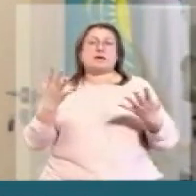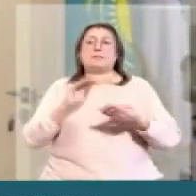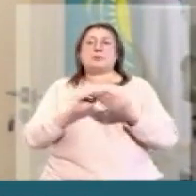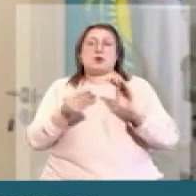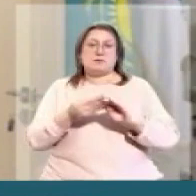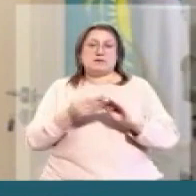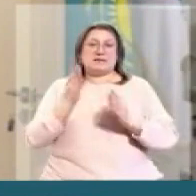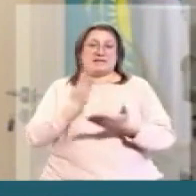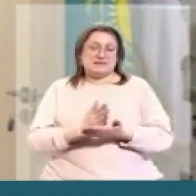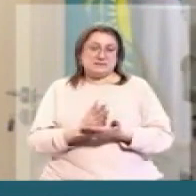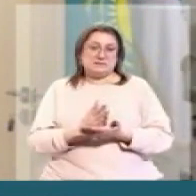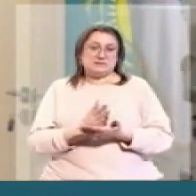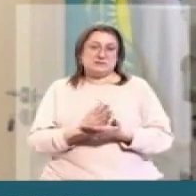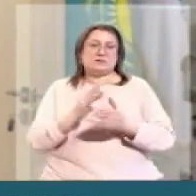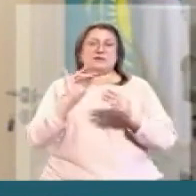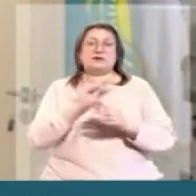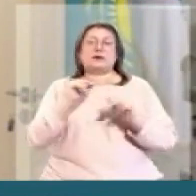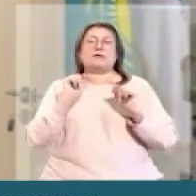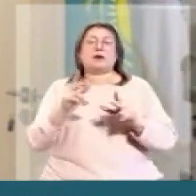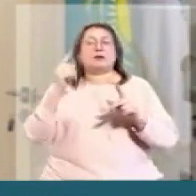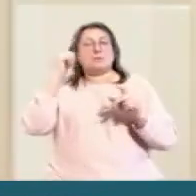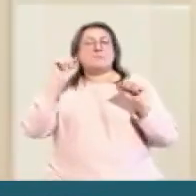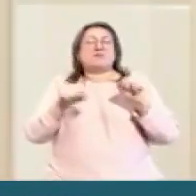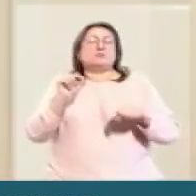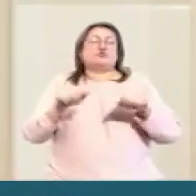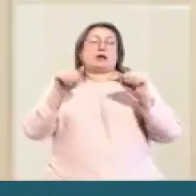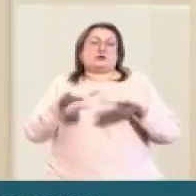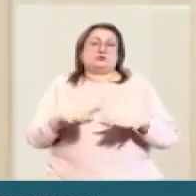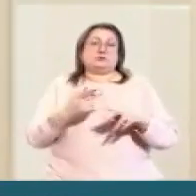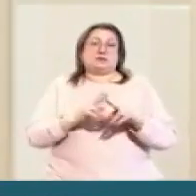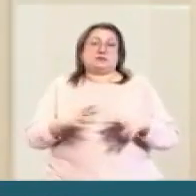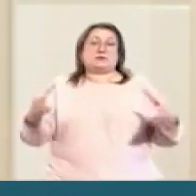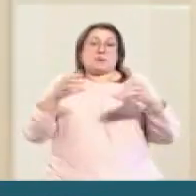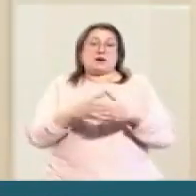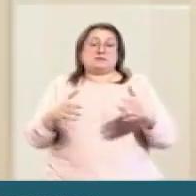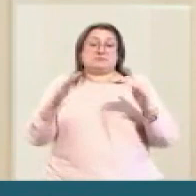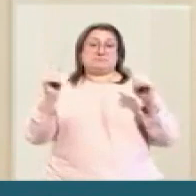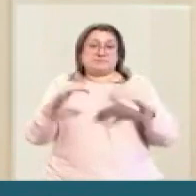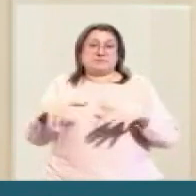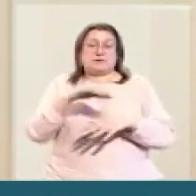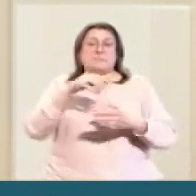проблемы в регионе есть и как мы предполагаем их решить. Вот сейчас собрались авторитетные